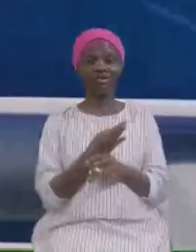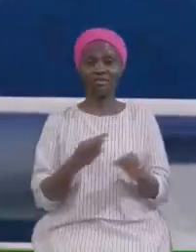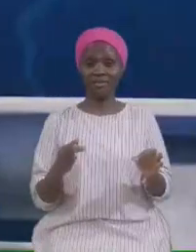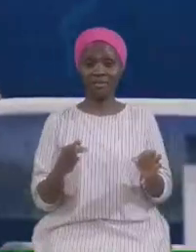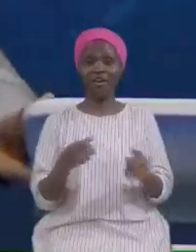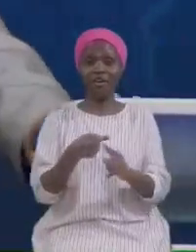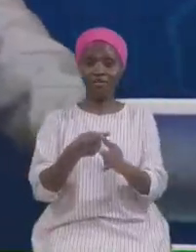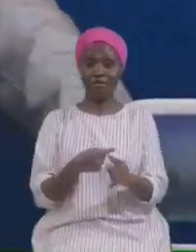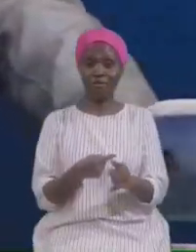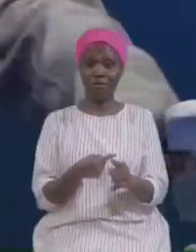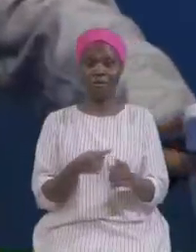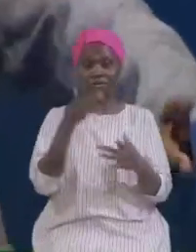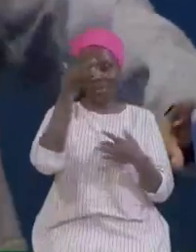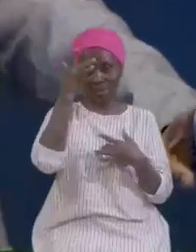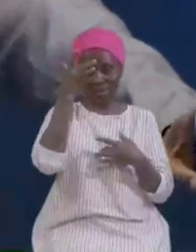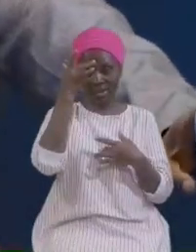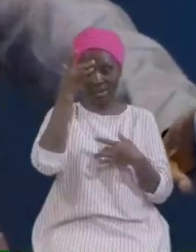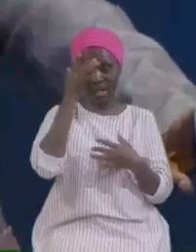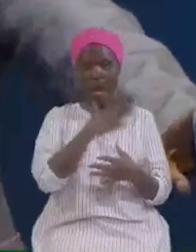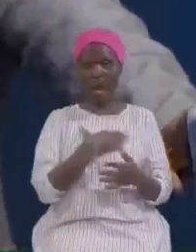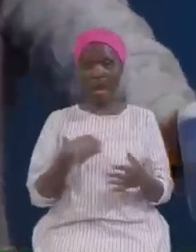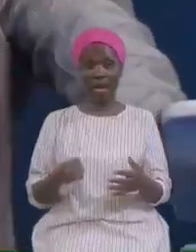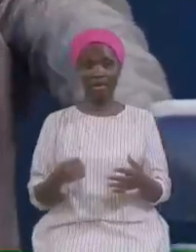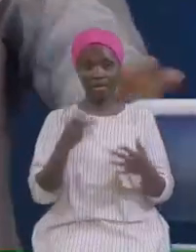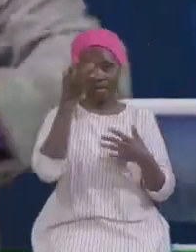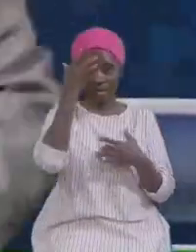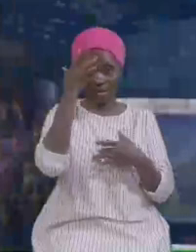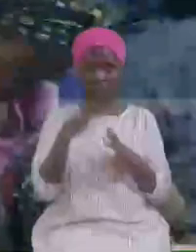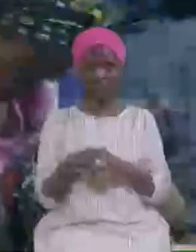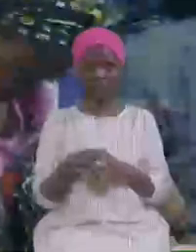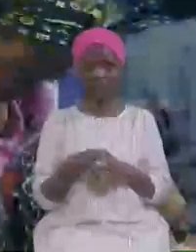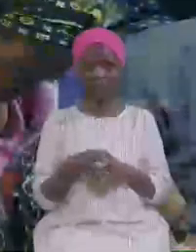annoncée de la maladie et de l'infirmité.